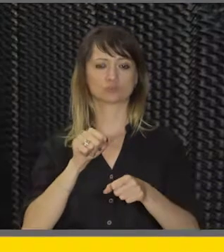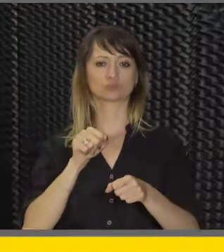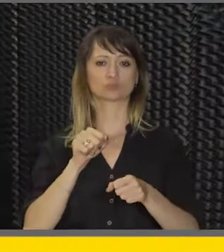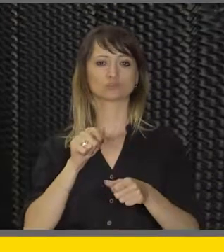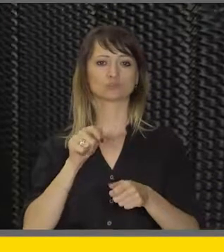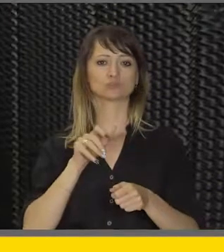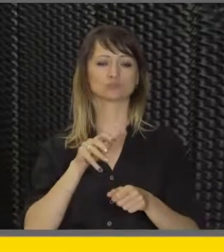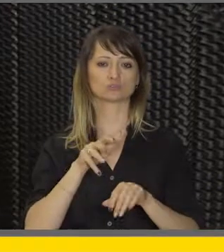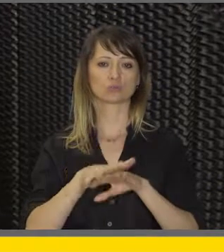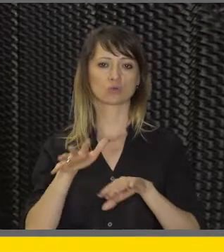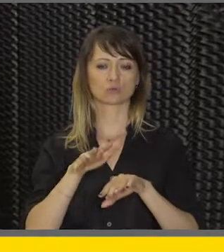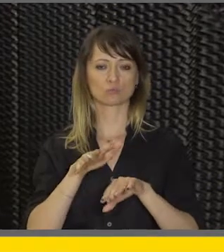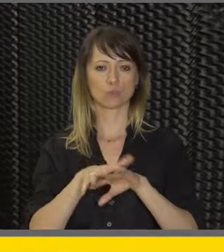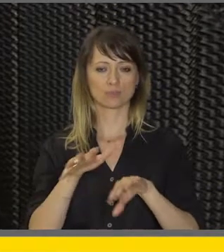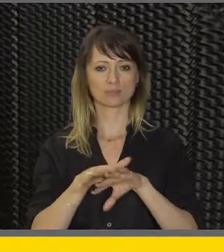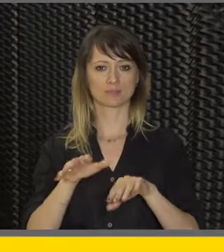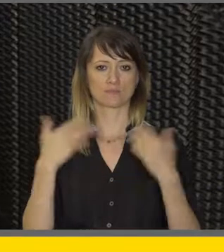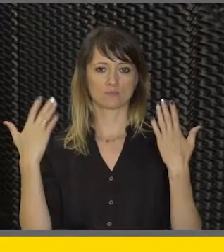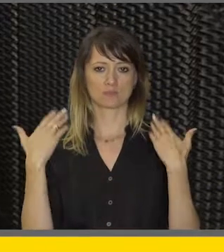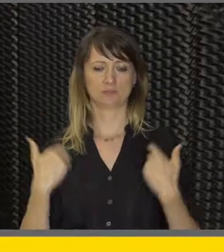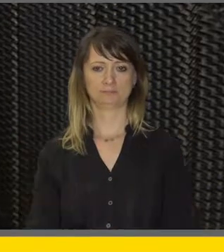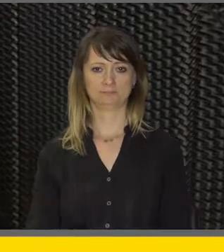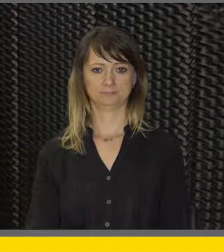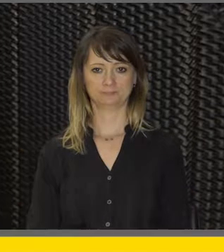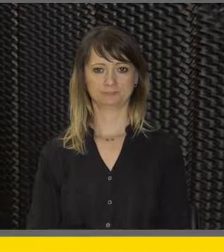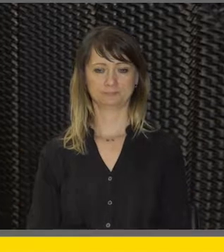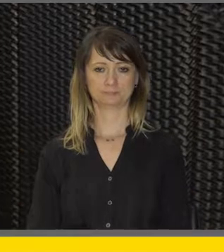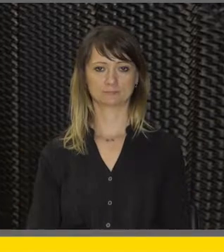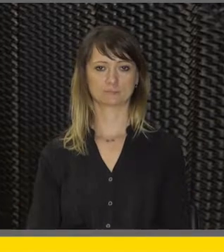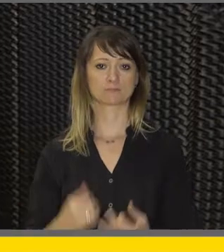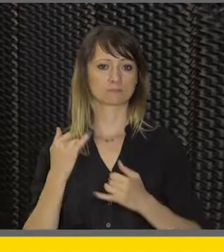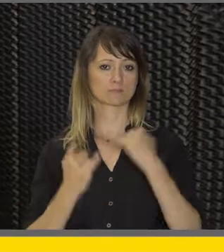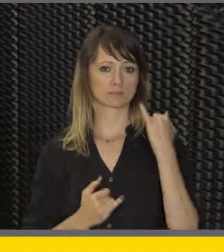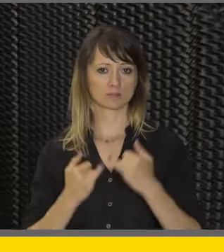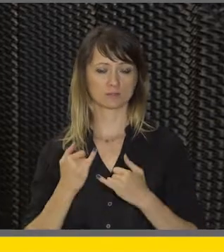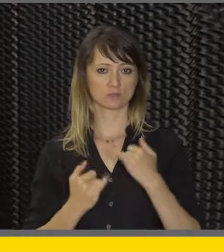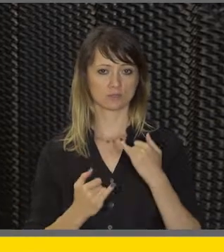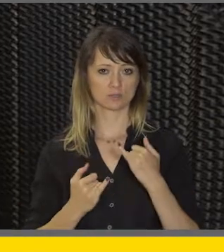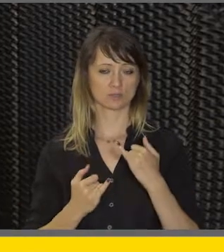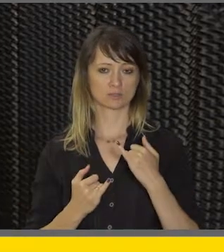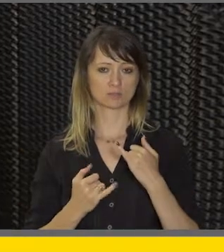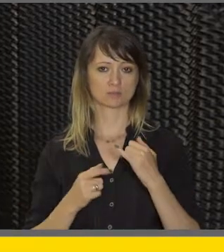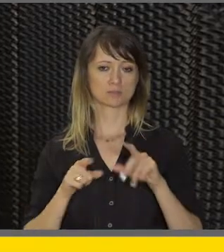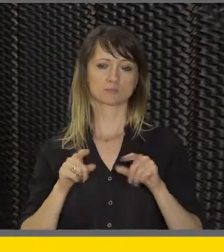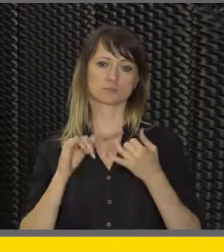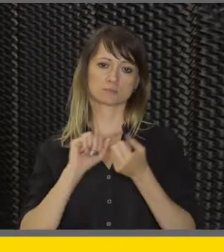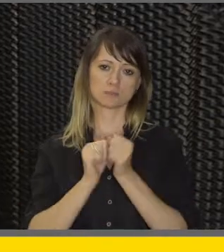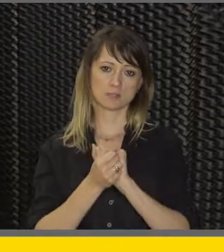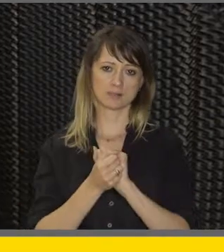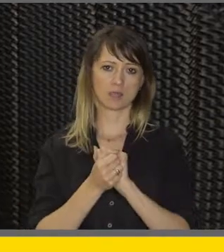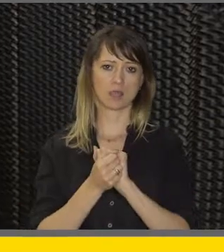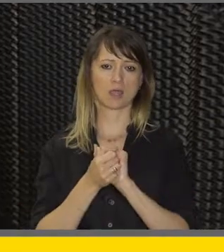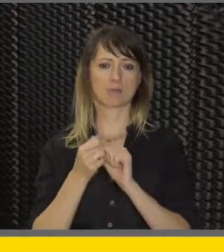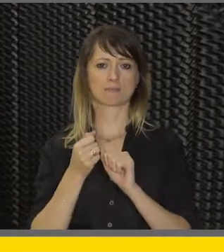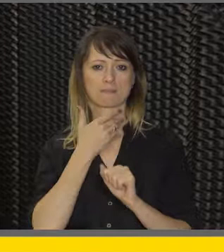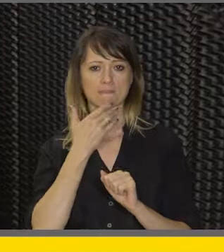Dobra, proszę Państwa, żeby nie było tak różowo, to dokonaliśmy oczywiście przeglądu tego, jak ta